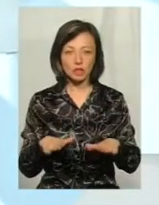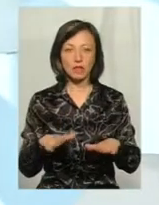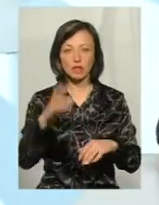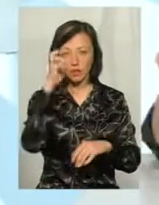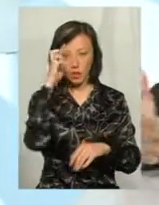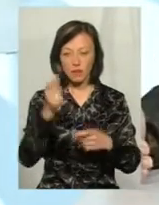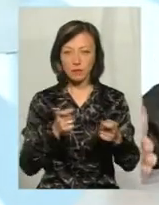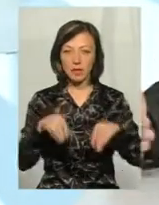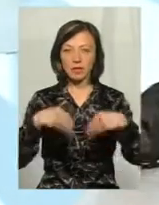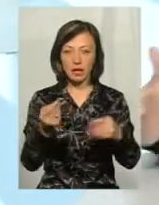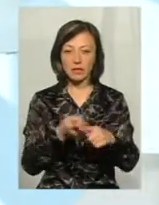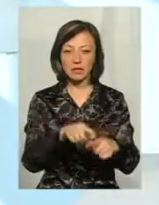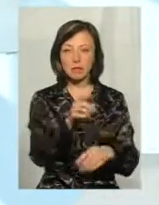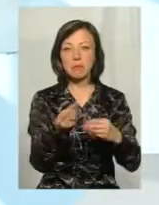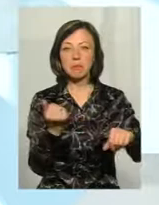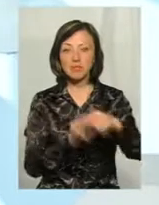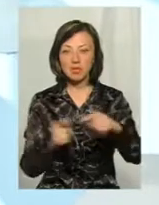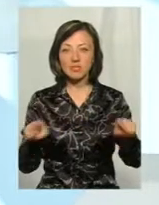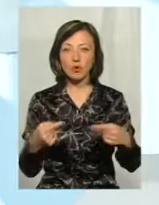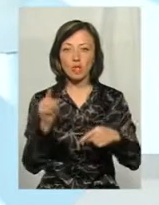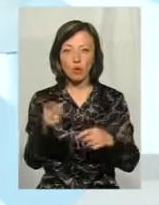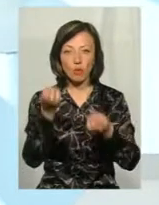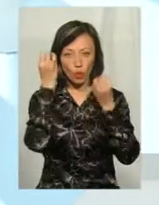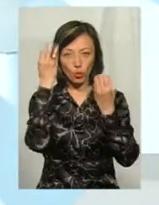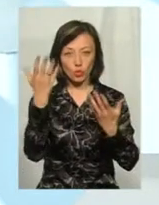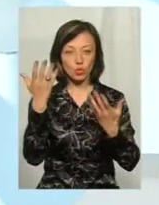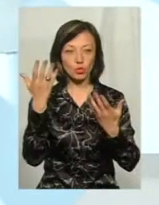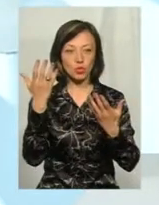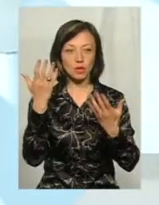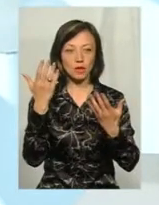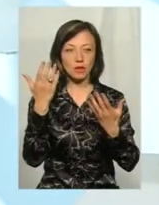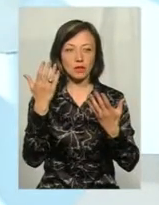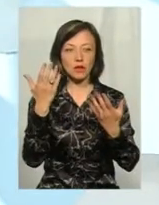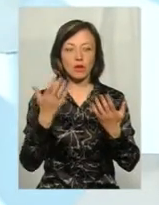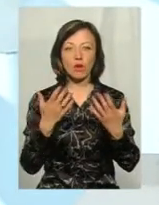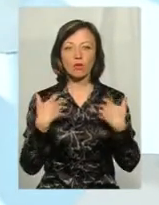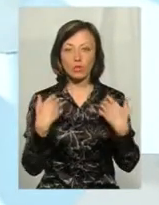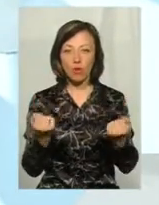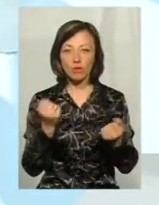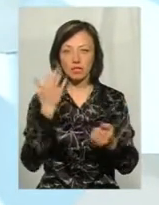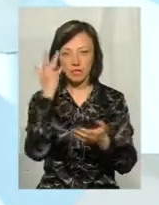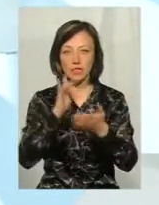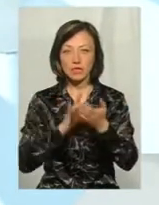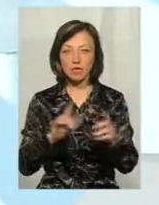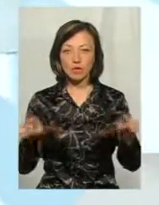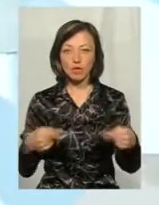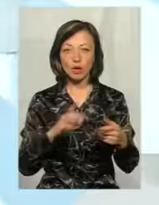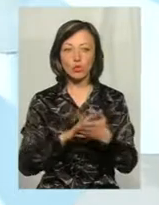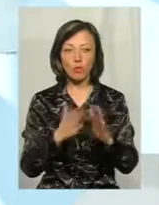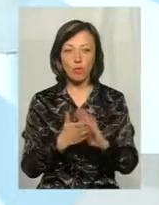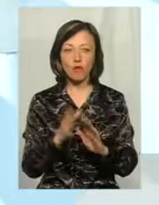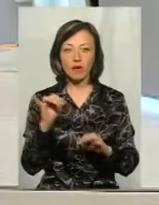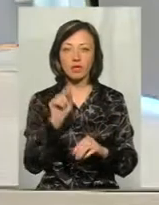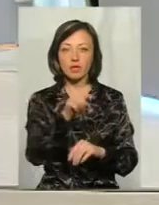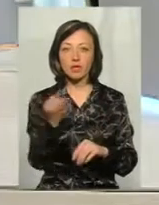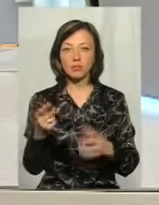державної адміністрації, дали цим людям можливість створити там культурно, для культурно-оздоровчих цілей, створити такі умови. Ну, крім того, вони